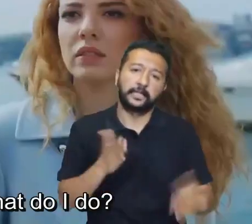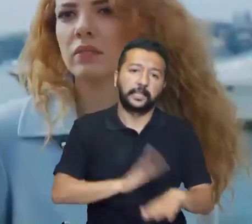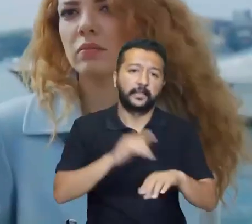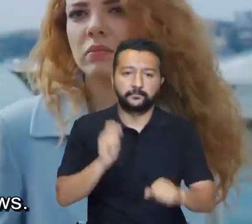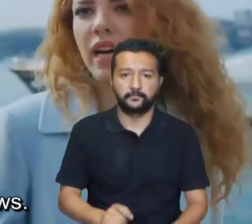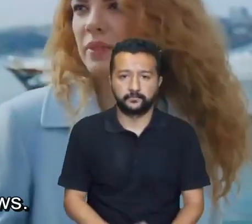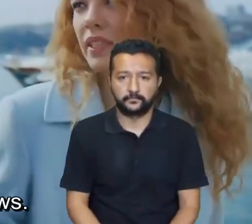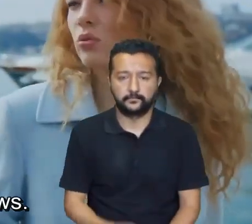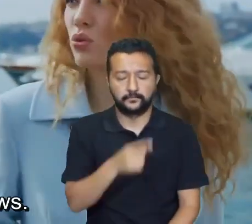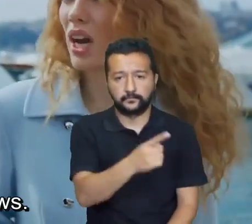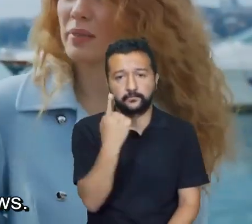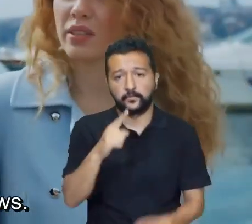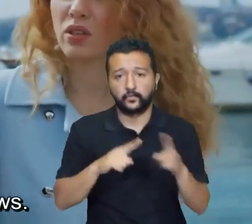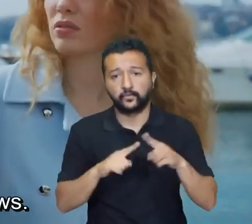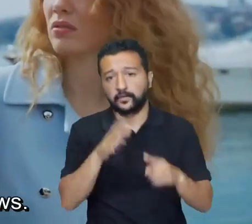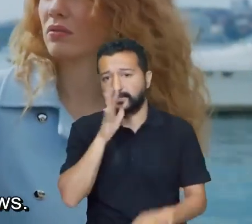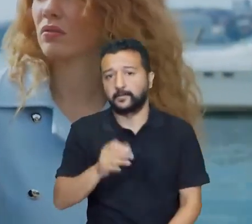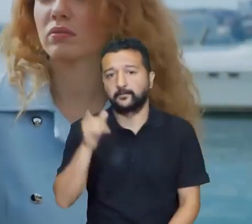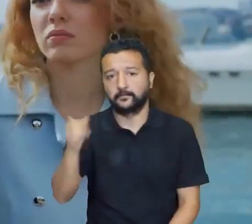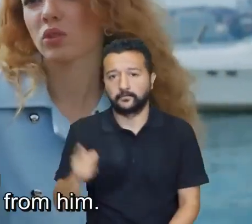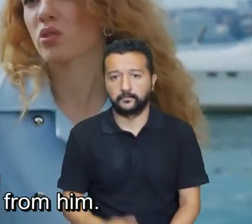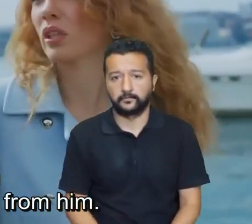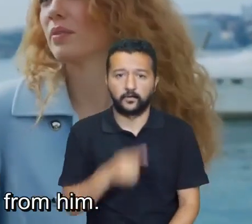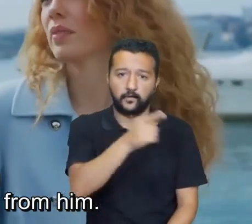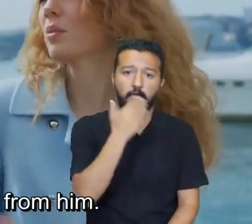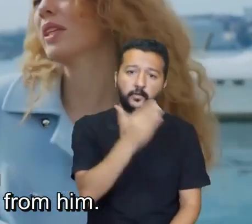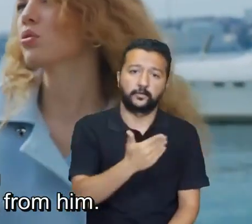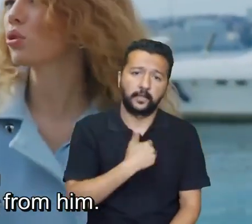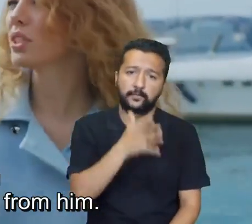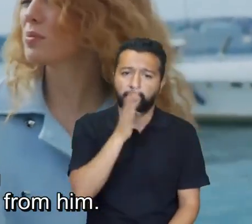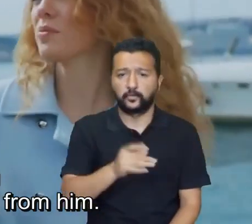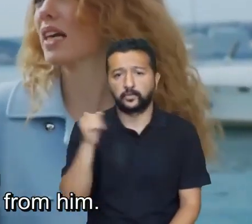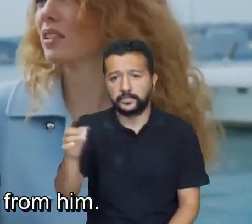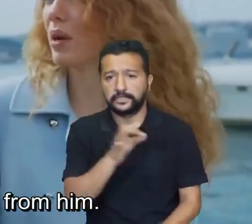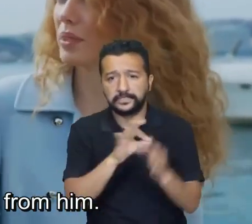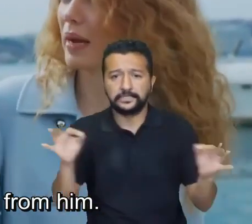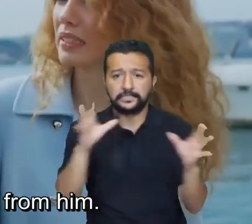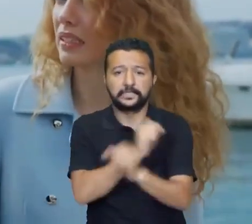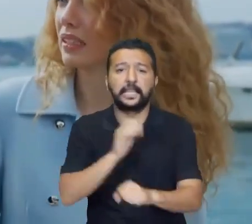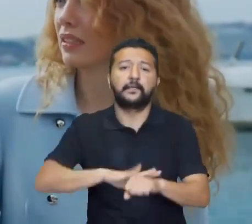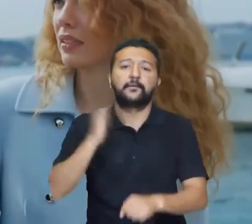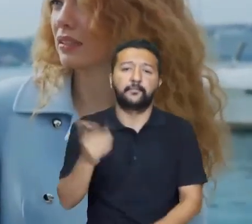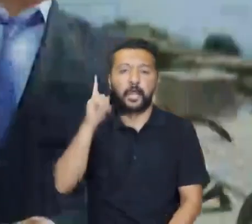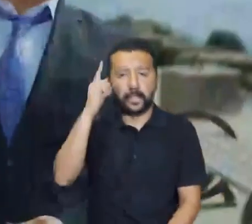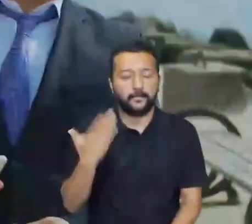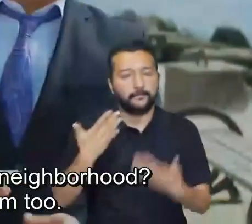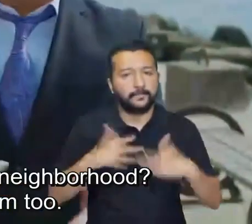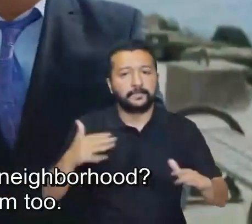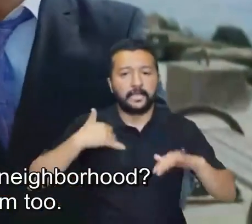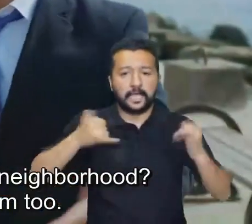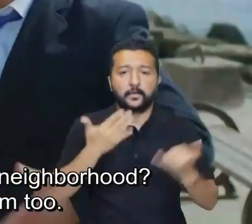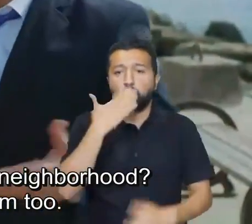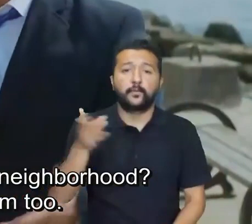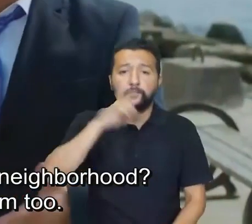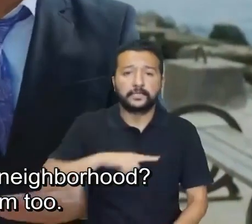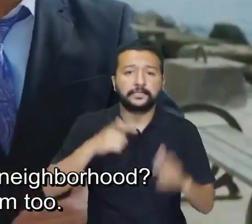ne yapayım? Ya bir de Tuncay biliyor. Ona söyledim. Ama biliyorsun ondan hiçbir şeyimi saklamam ki ben. Allah'ım bittim ben, bittim. Yok